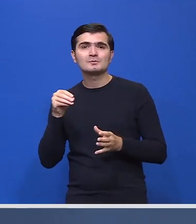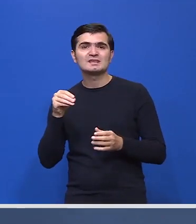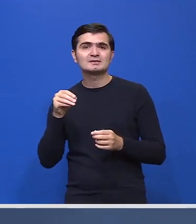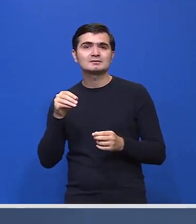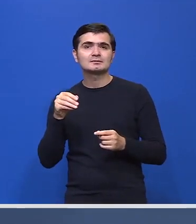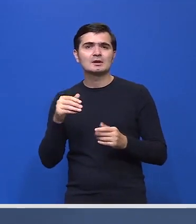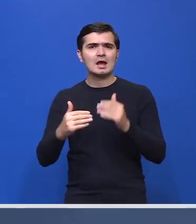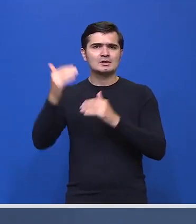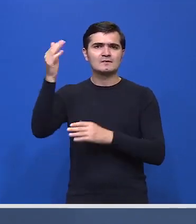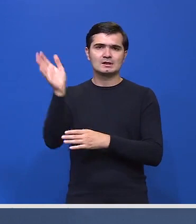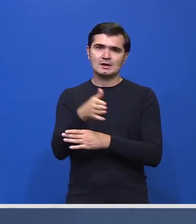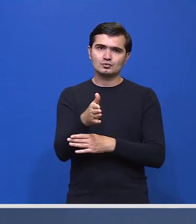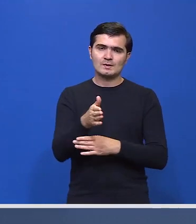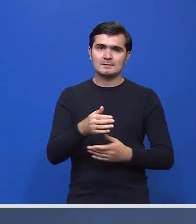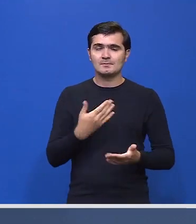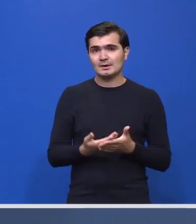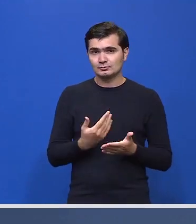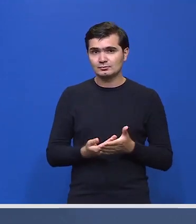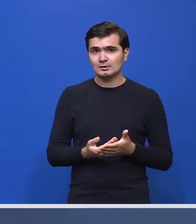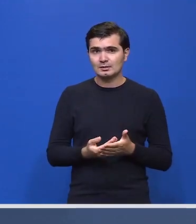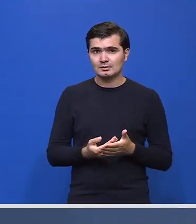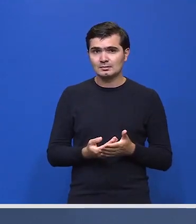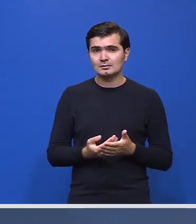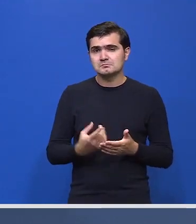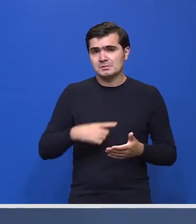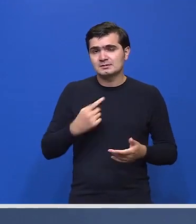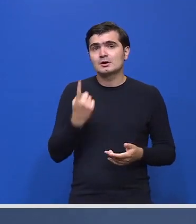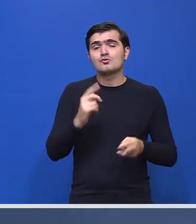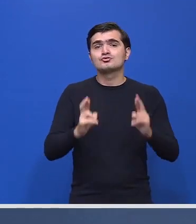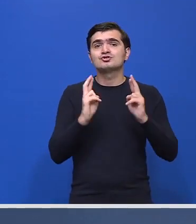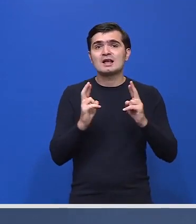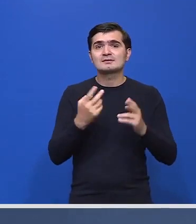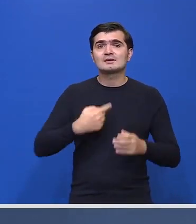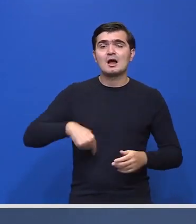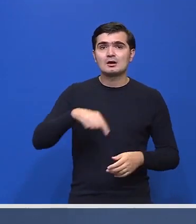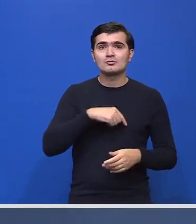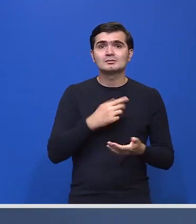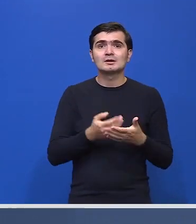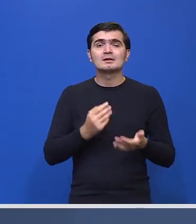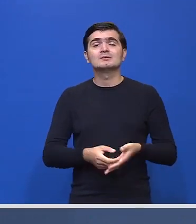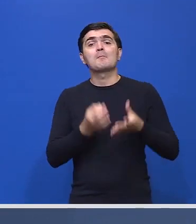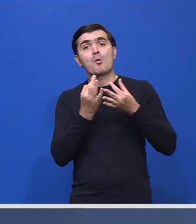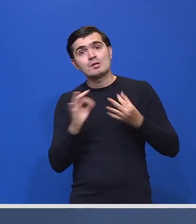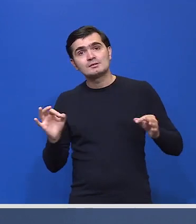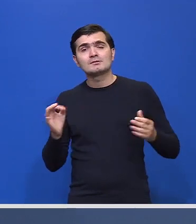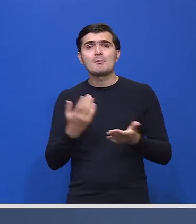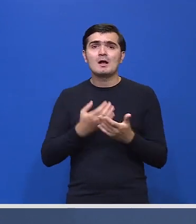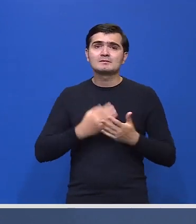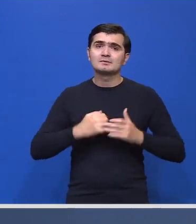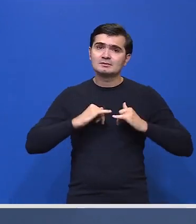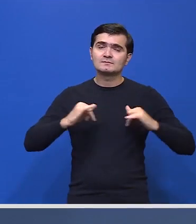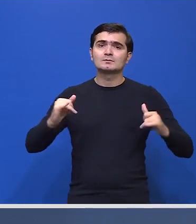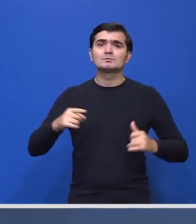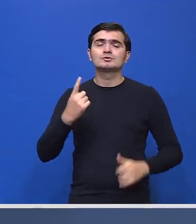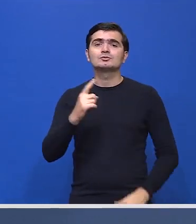nivel național, întrucât sunt șansa noastră de modernizare, dezvoltare și